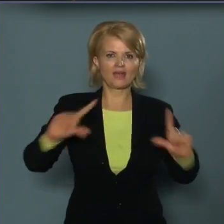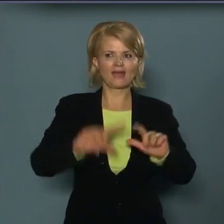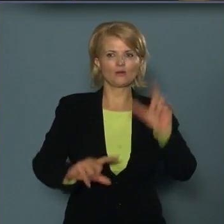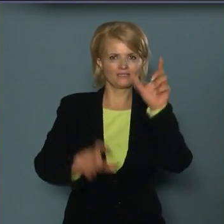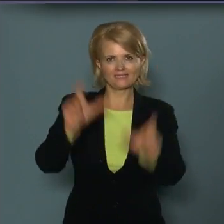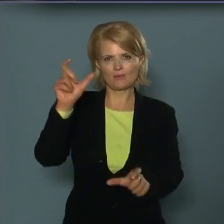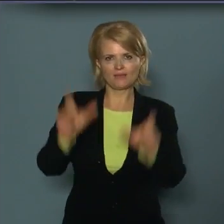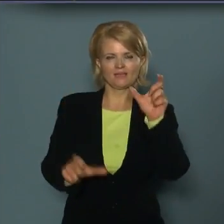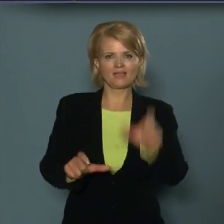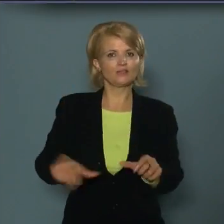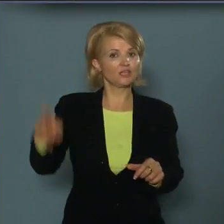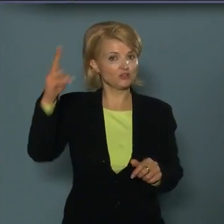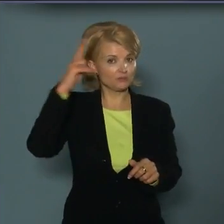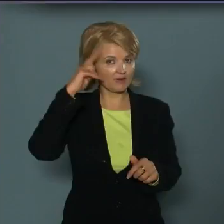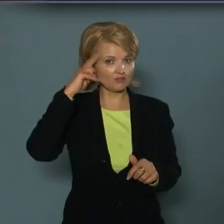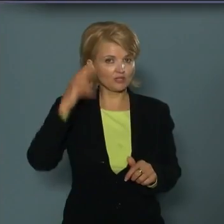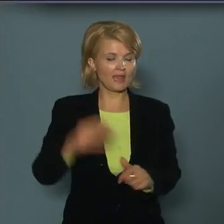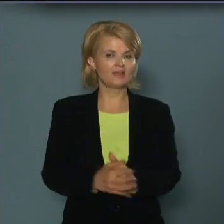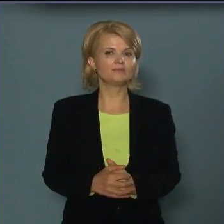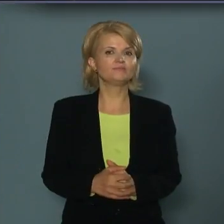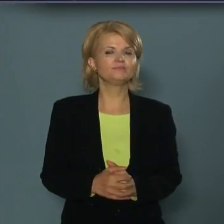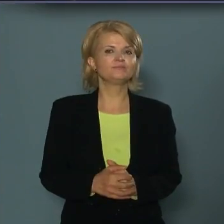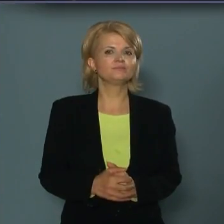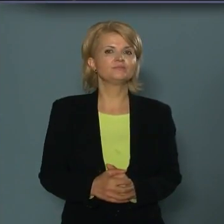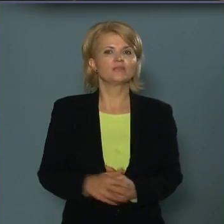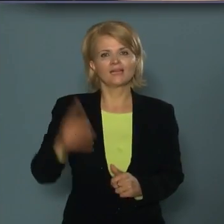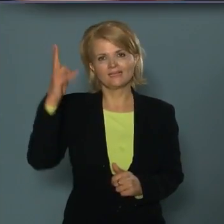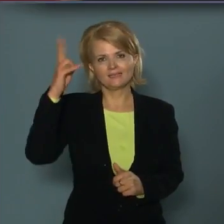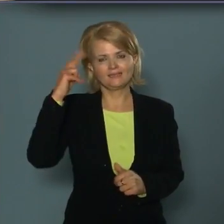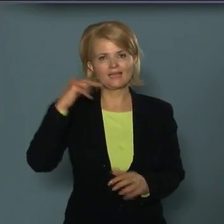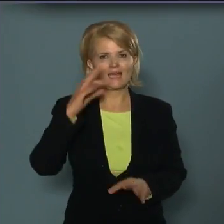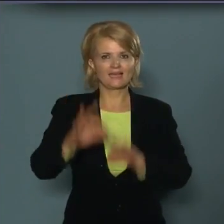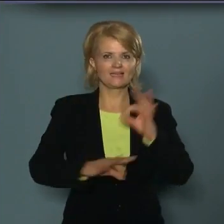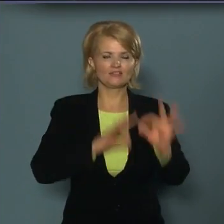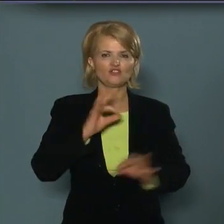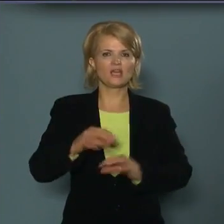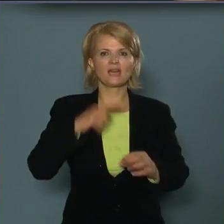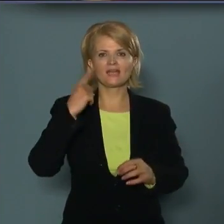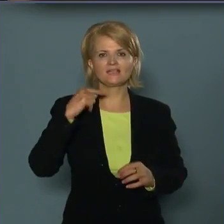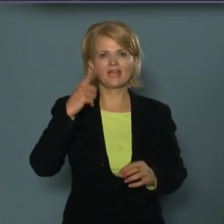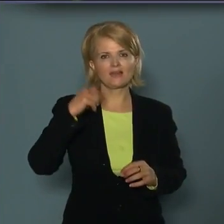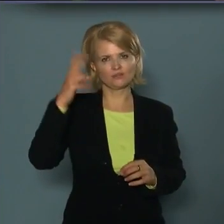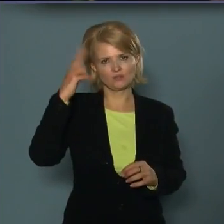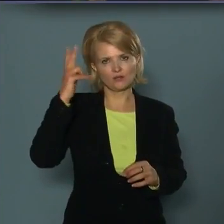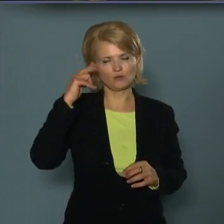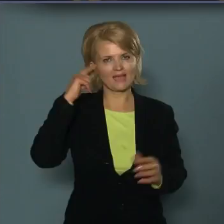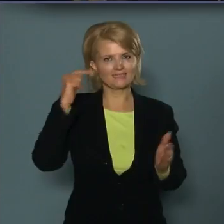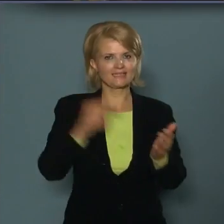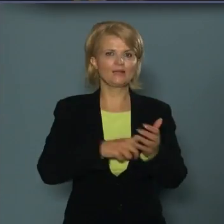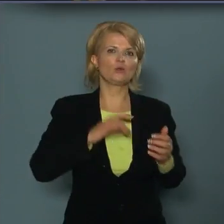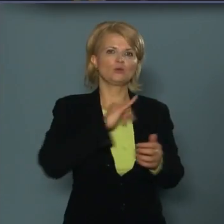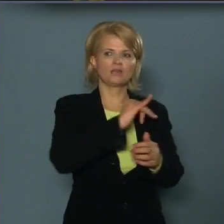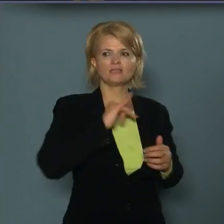személyes ismeretségei révén, úgyhogy diákcseréket, nyelvtanulás célú utazásokat szervezünk a